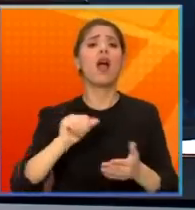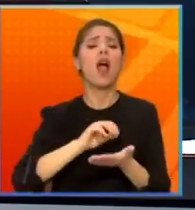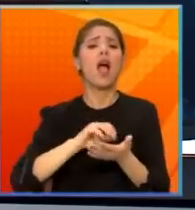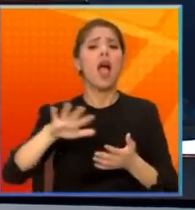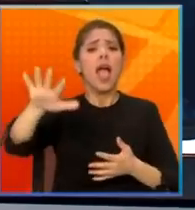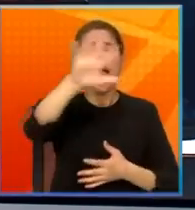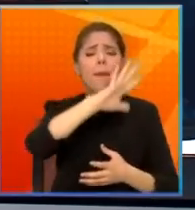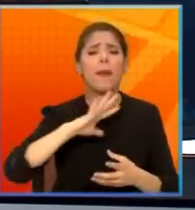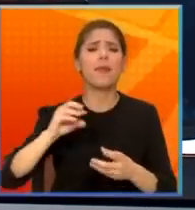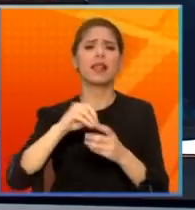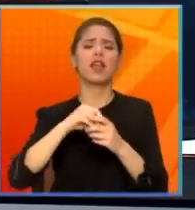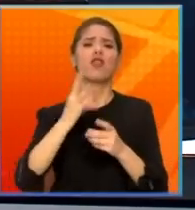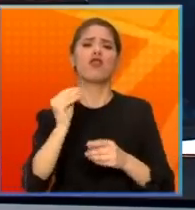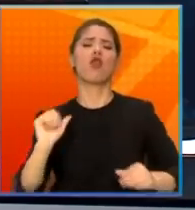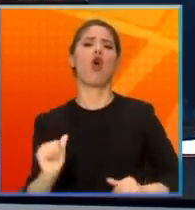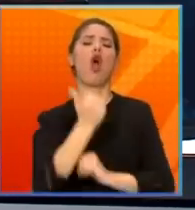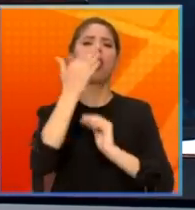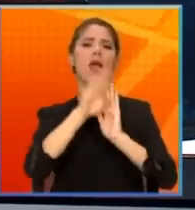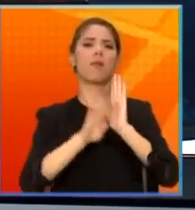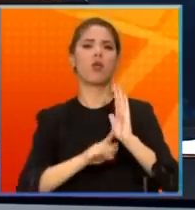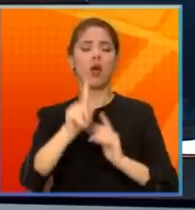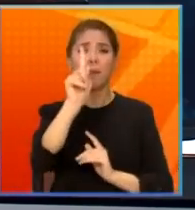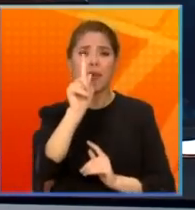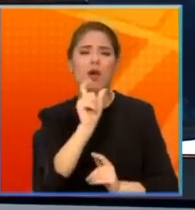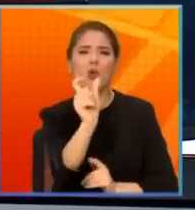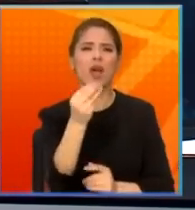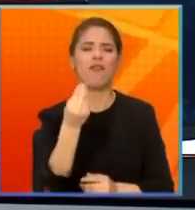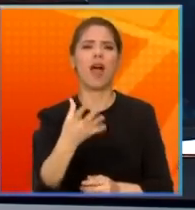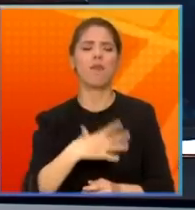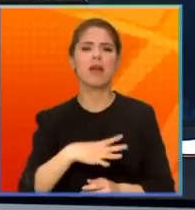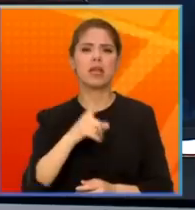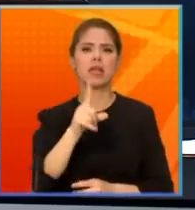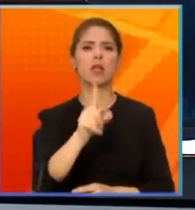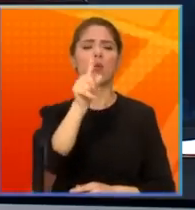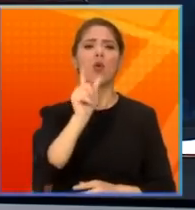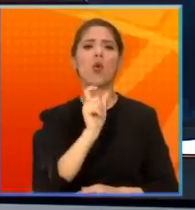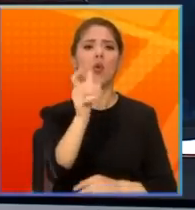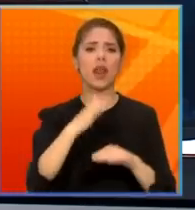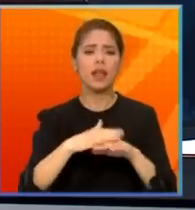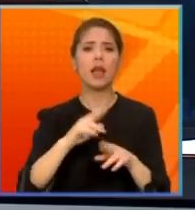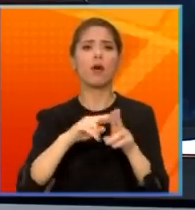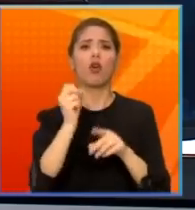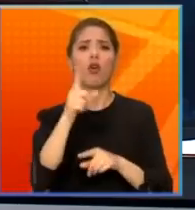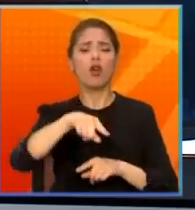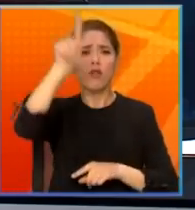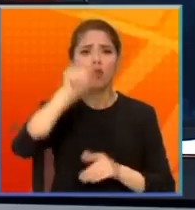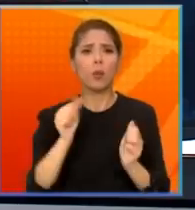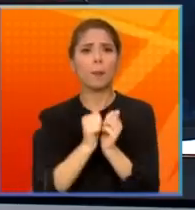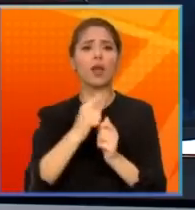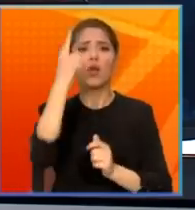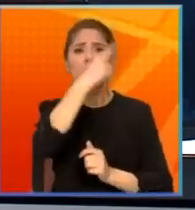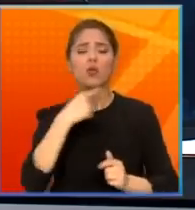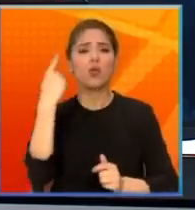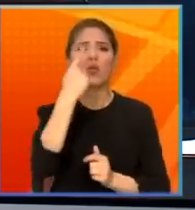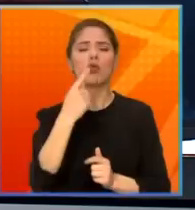çok önemli kurallar. Bir uyarı daha var ekrana taşımam gereken. Uyarıyı yapan koronavirüs gündemiyle birlikte yüzüne